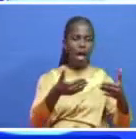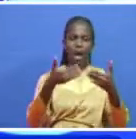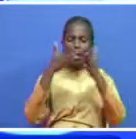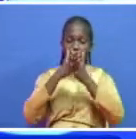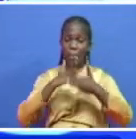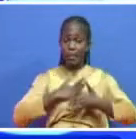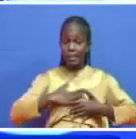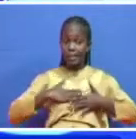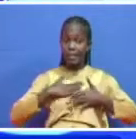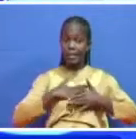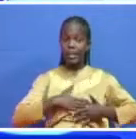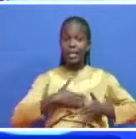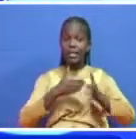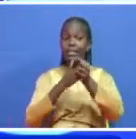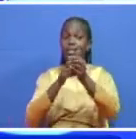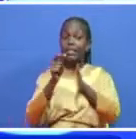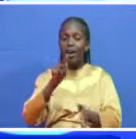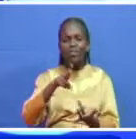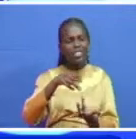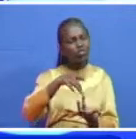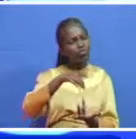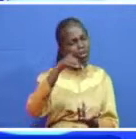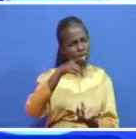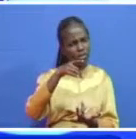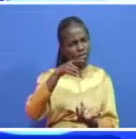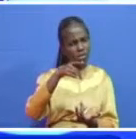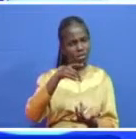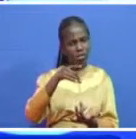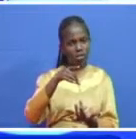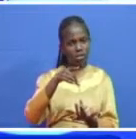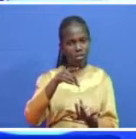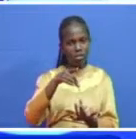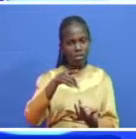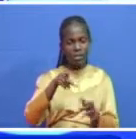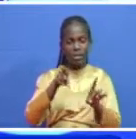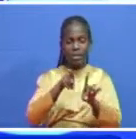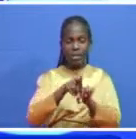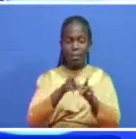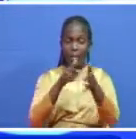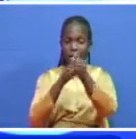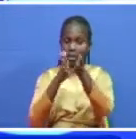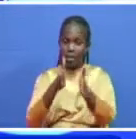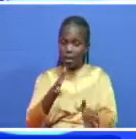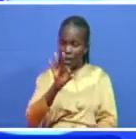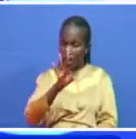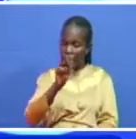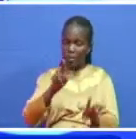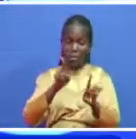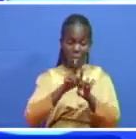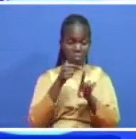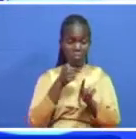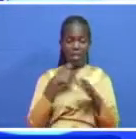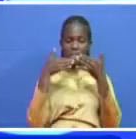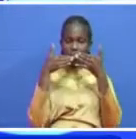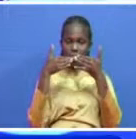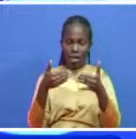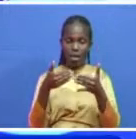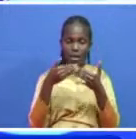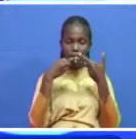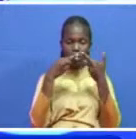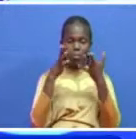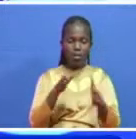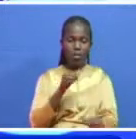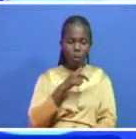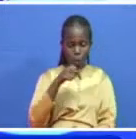kusakuwa kisese cha kuchama visa cha Mutongoi TV nde kulwa ni Mutongoi FM. Na hindi ndi ulwani utungia mubewe mwanya andiki maitu